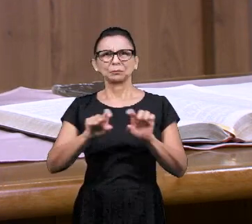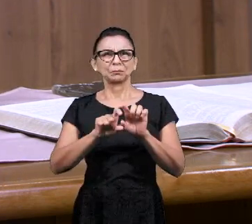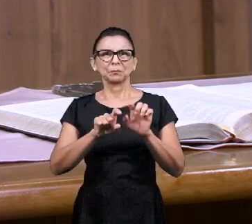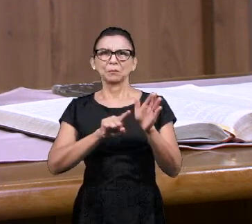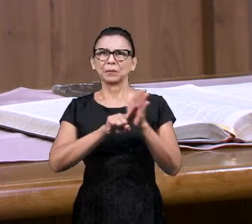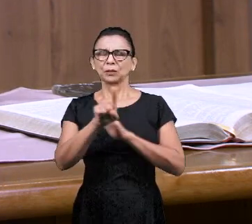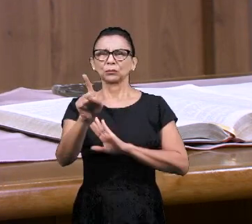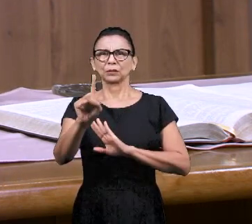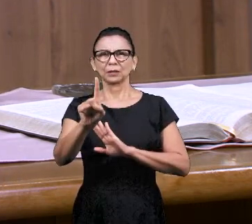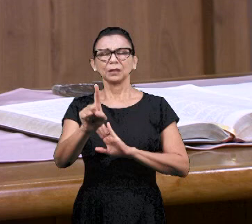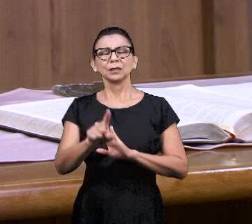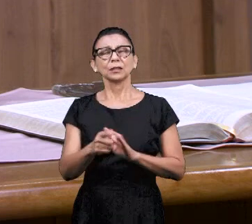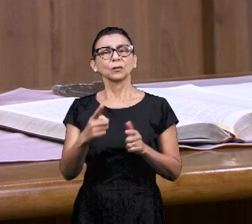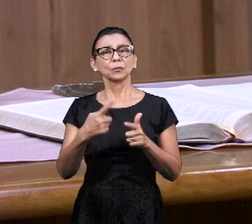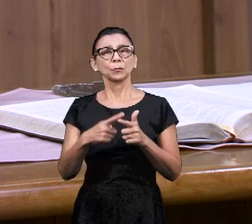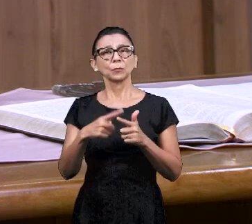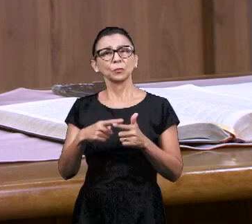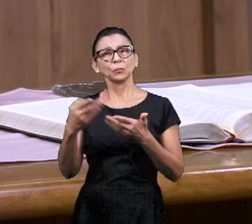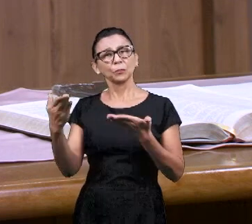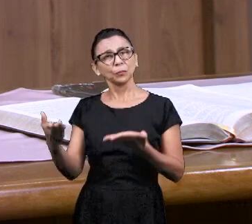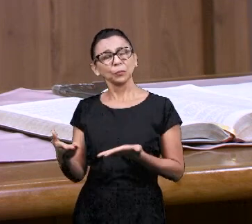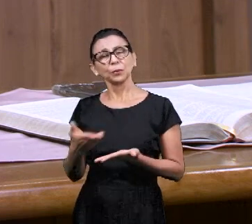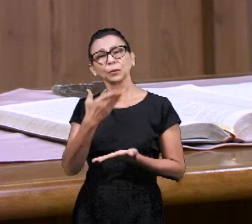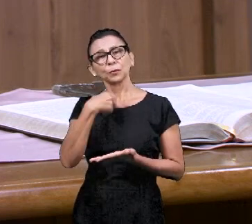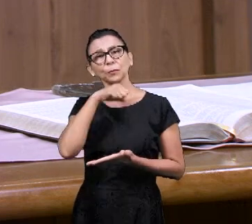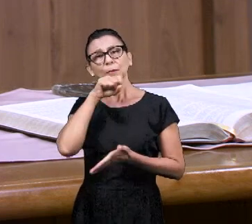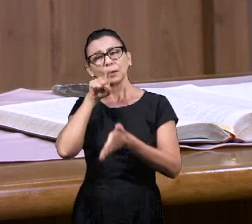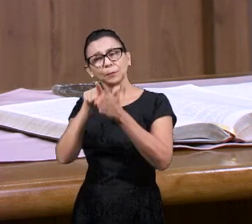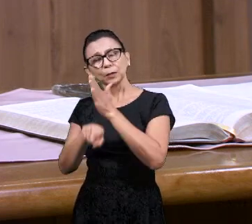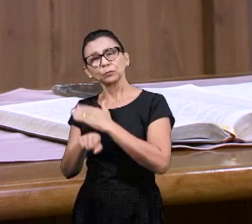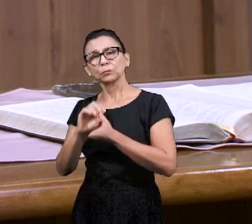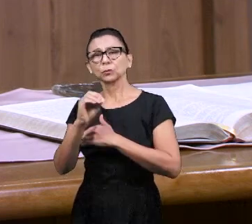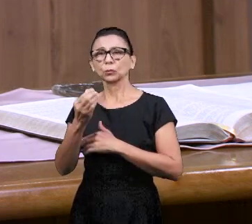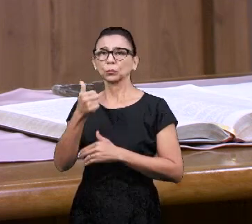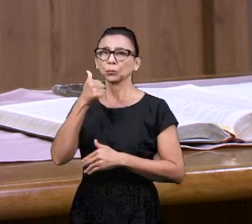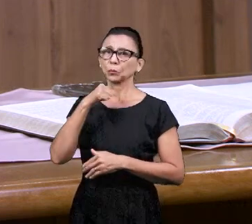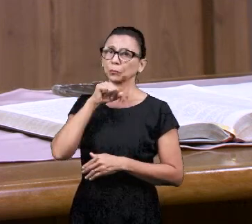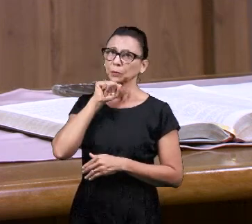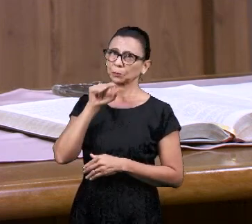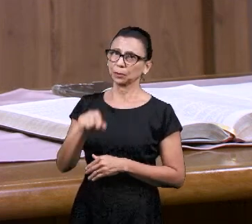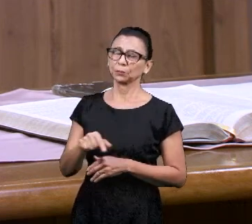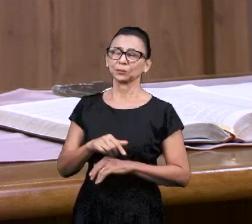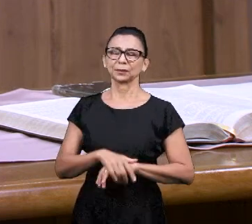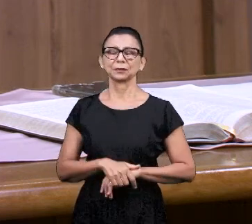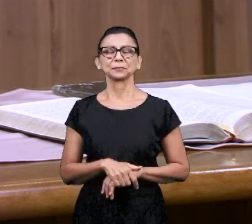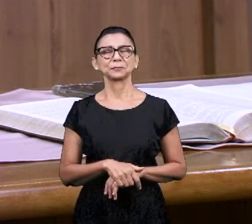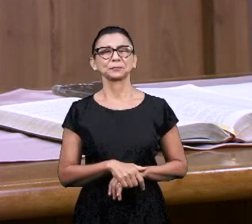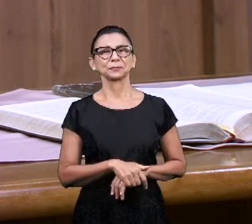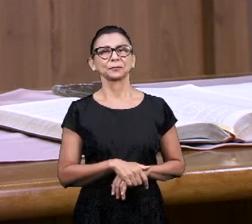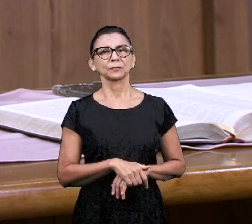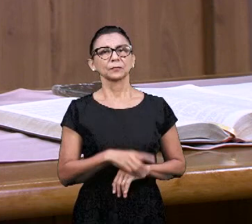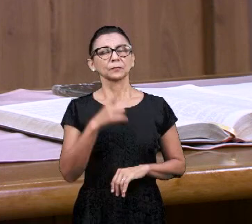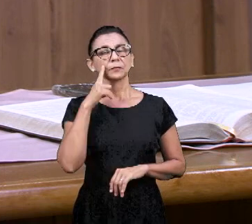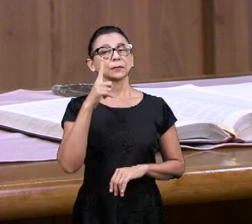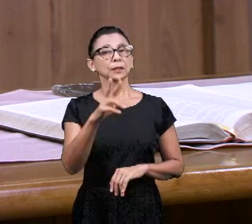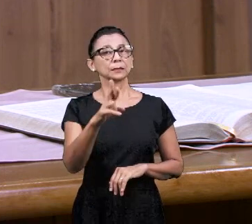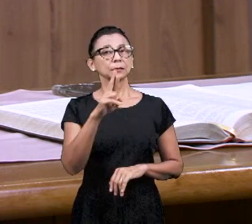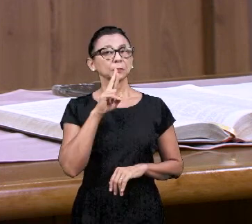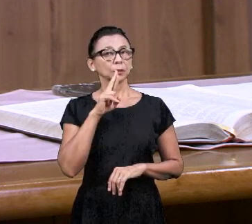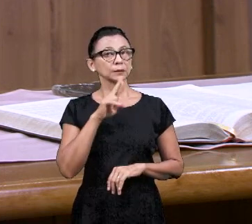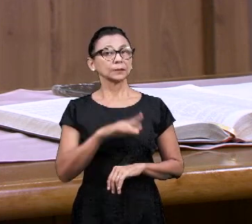déjà par les parents à nos enfants intermédiaires et adolescents. Et nous allons donc avoir la première réponse à cette deuxième